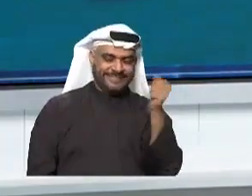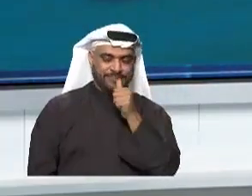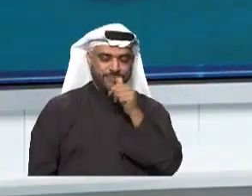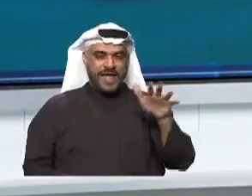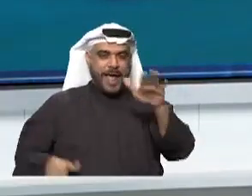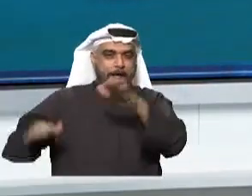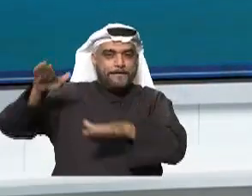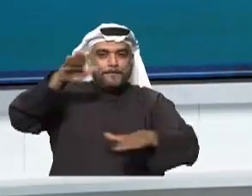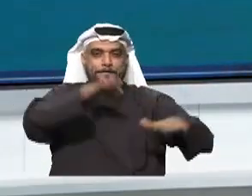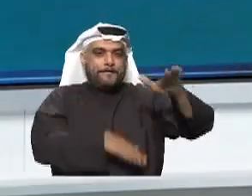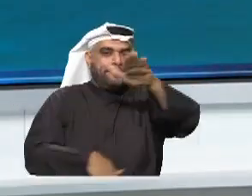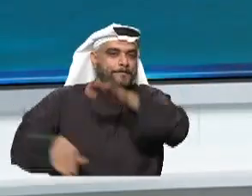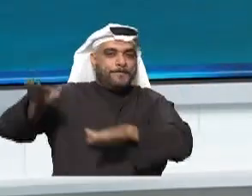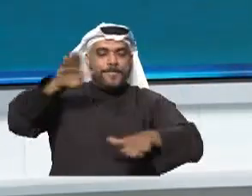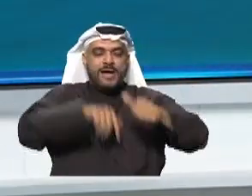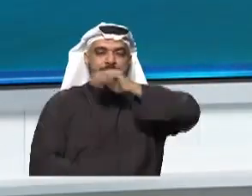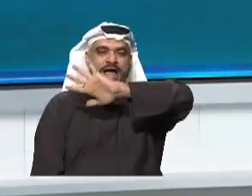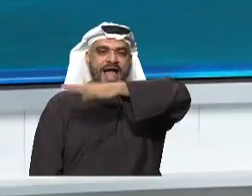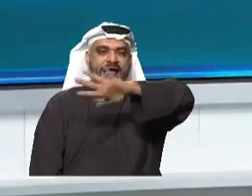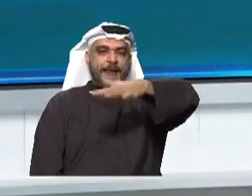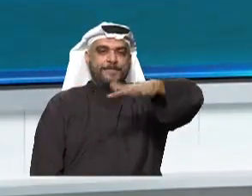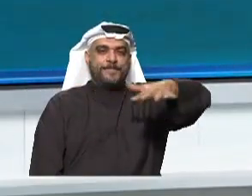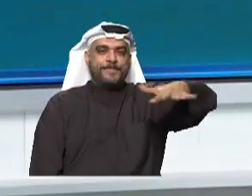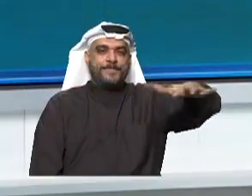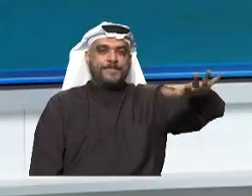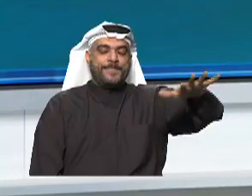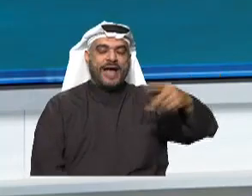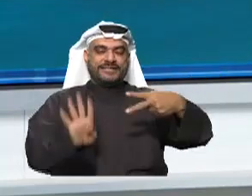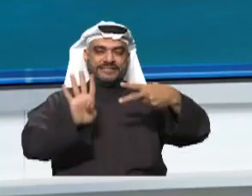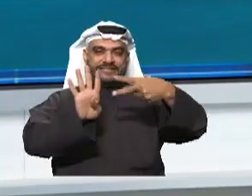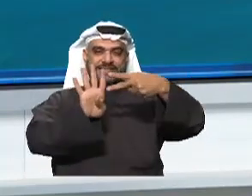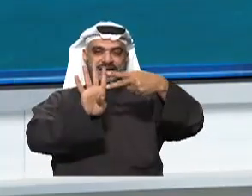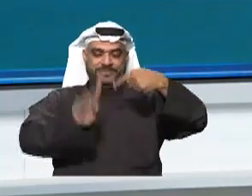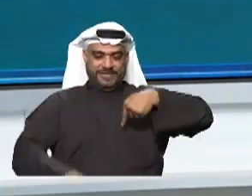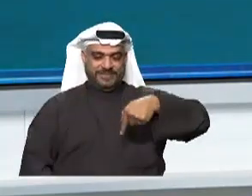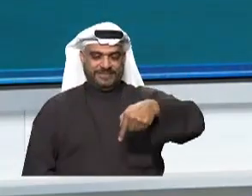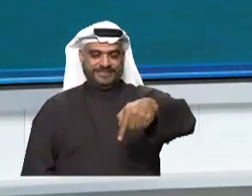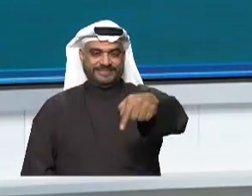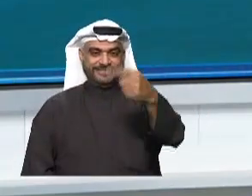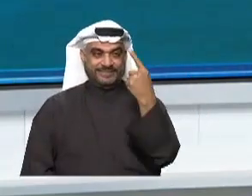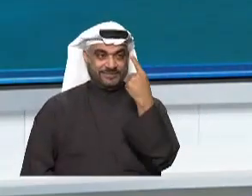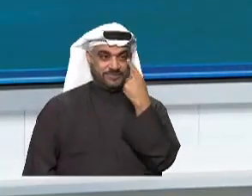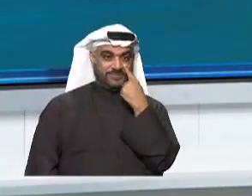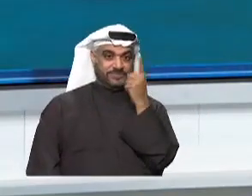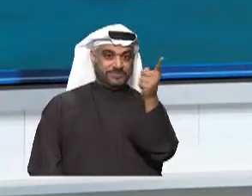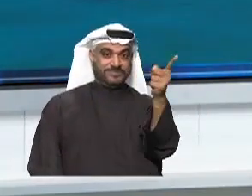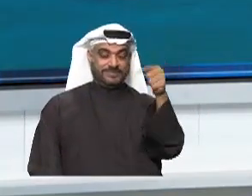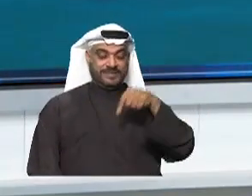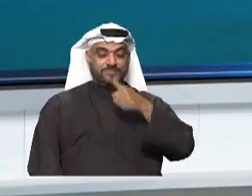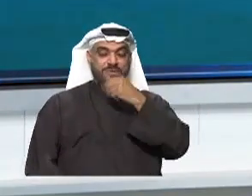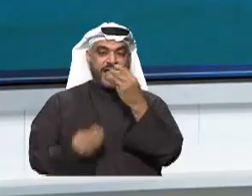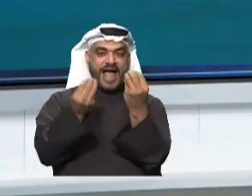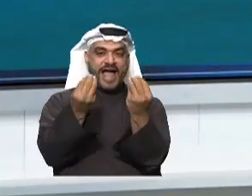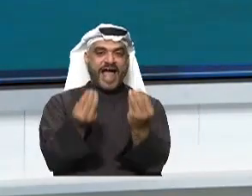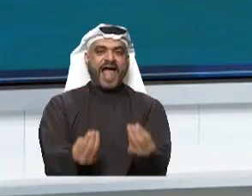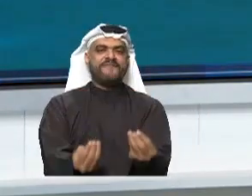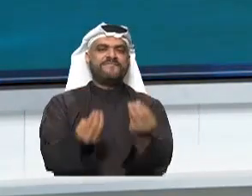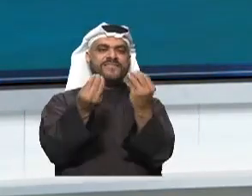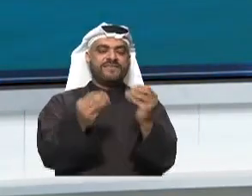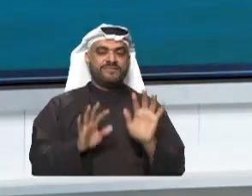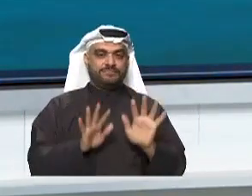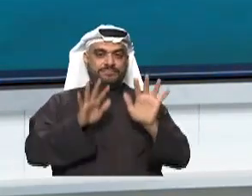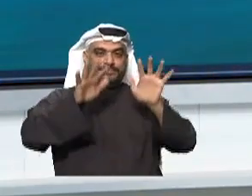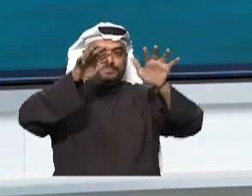السواحل والجزر. الأجواء البحرية المتوقعة خلال 24 ساعة لنهار اليوم، حالة البحر خفيف، الموج متوقع